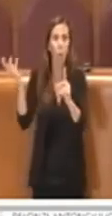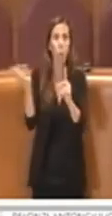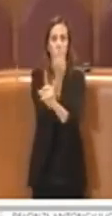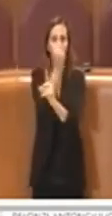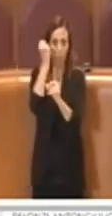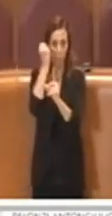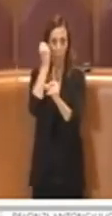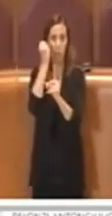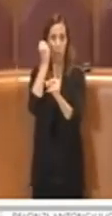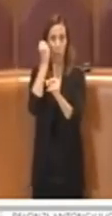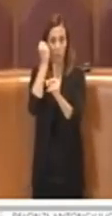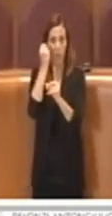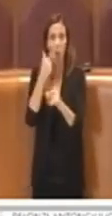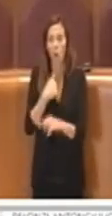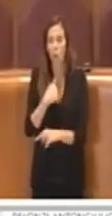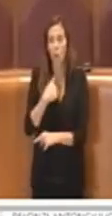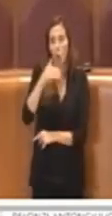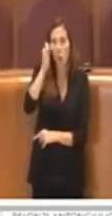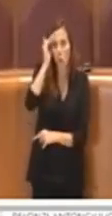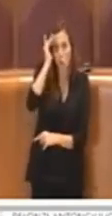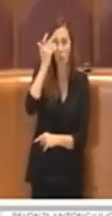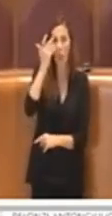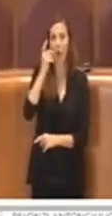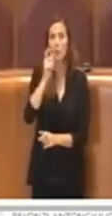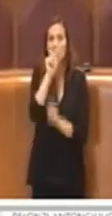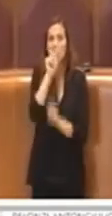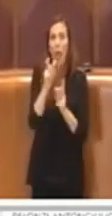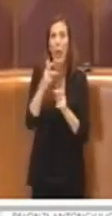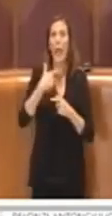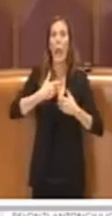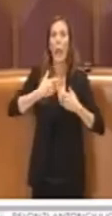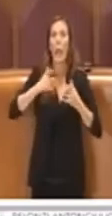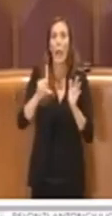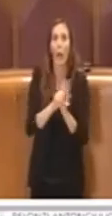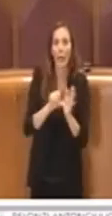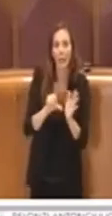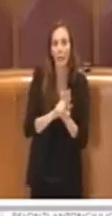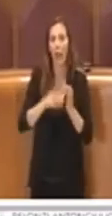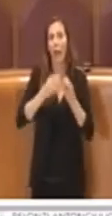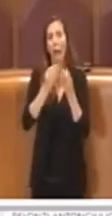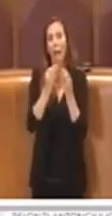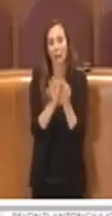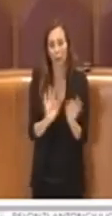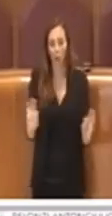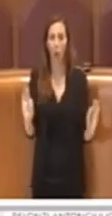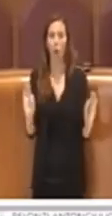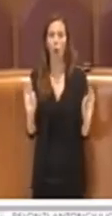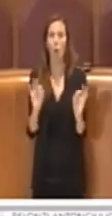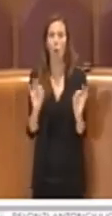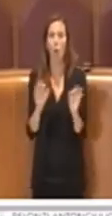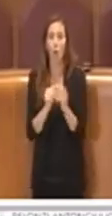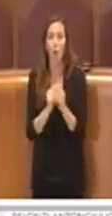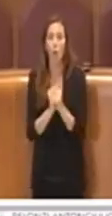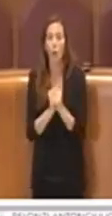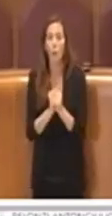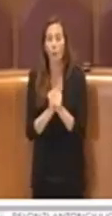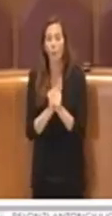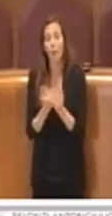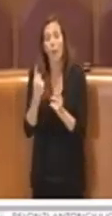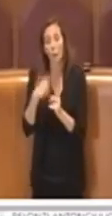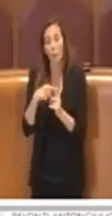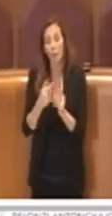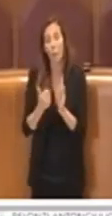deliberato ho sentito parole importanti come legalità decoro ma soprattutto è stato capito è